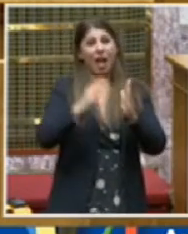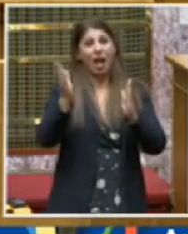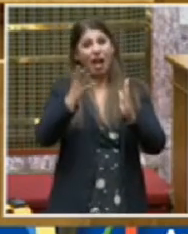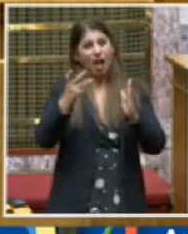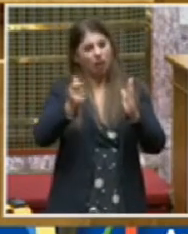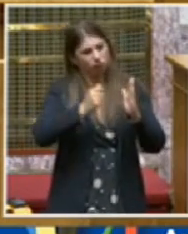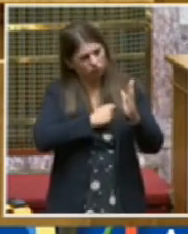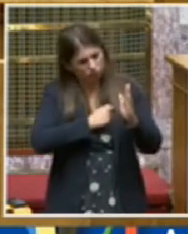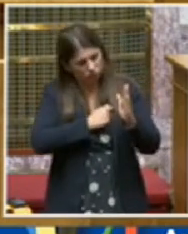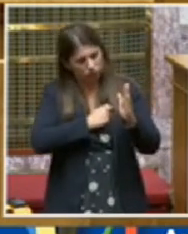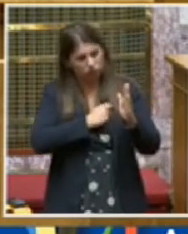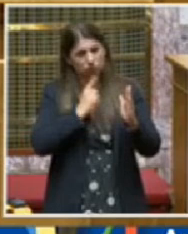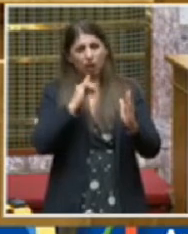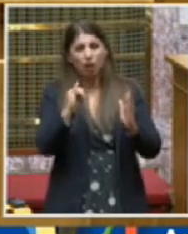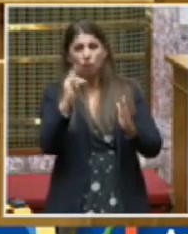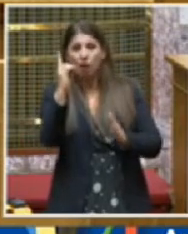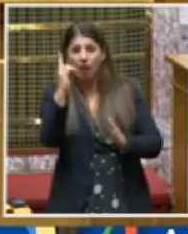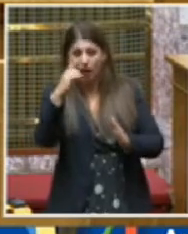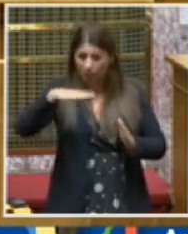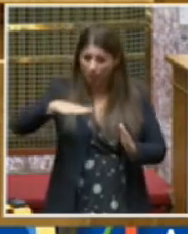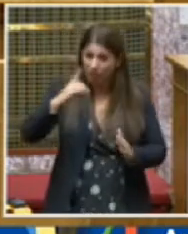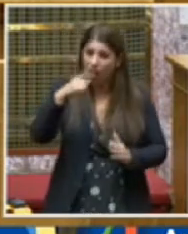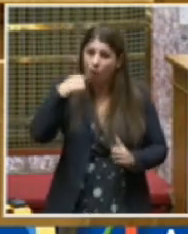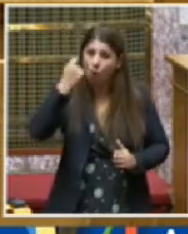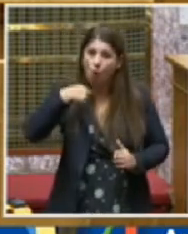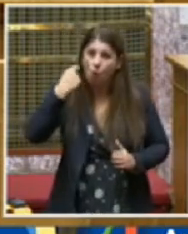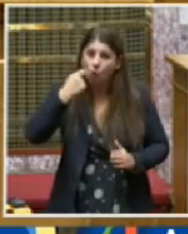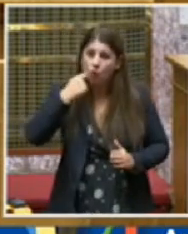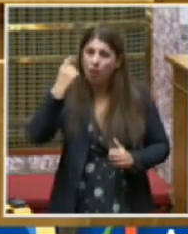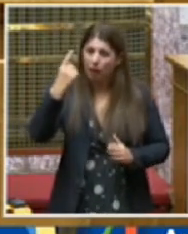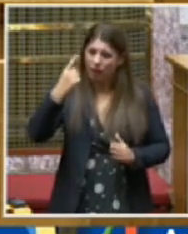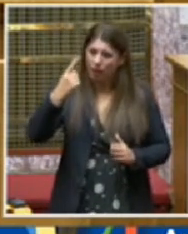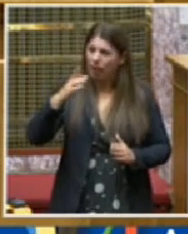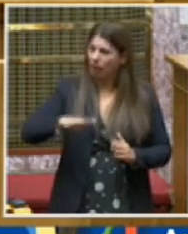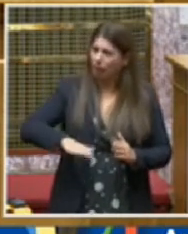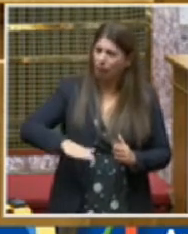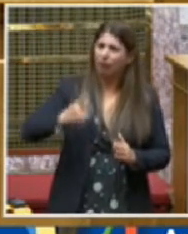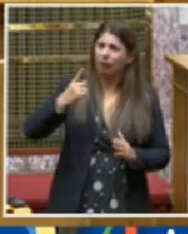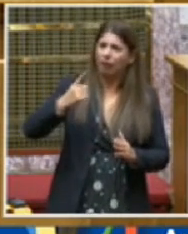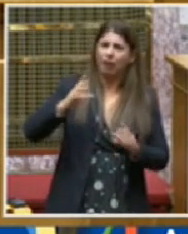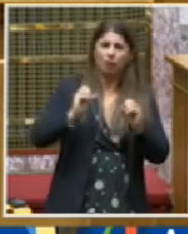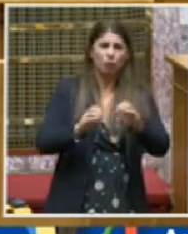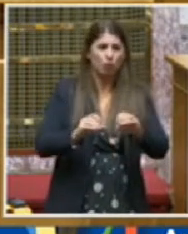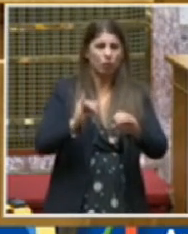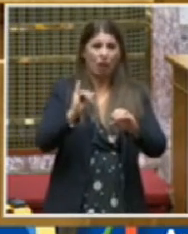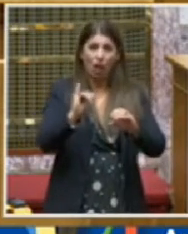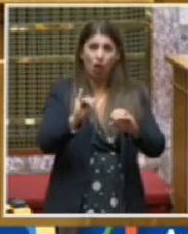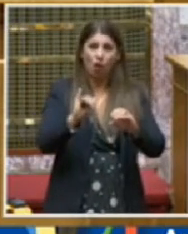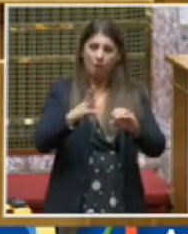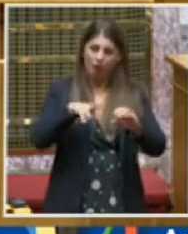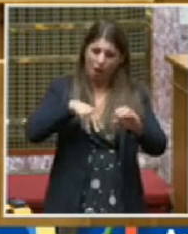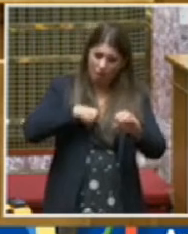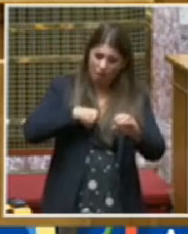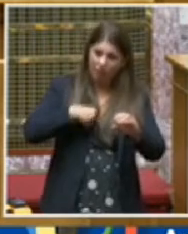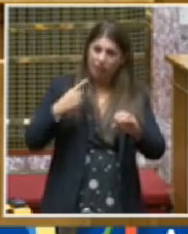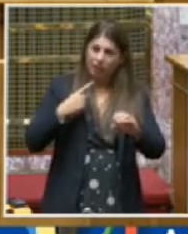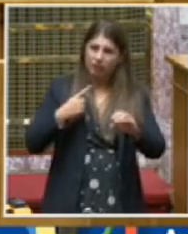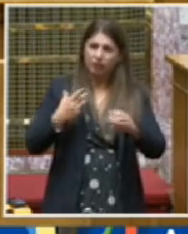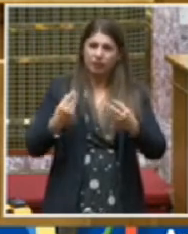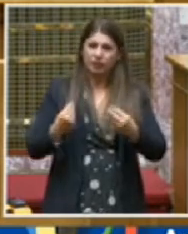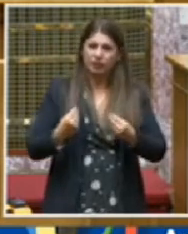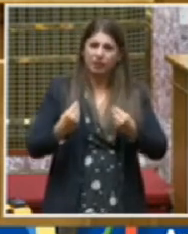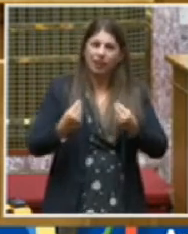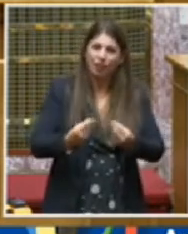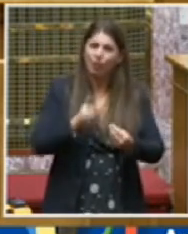πιστεί ακόμα ένα παιδί, ένας γονιός, ένας βοηθός, ένας προπονητής να δώσει όπως και